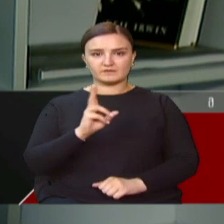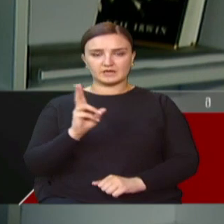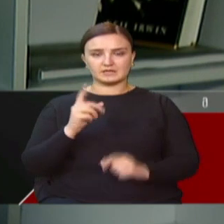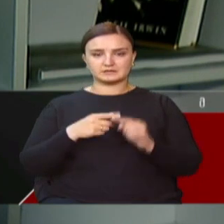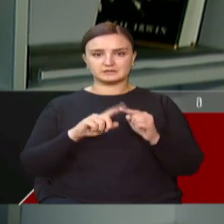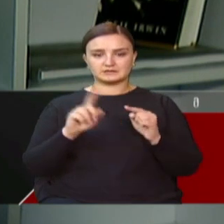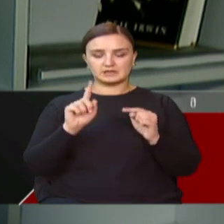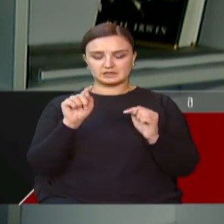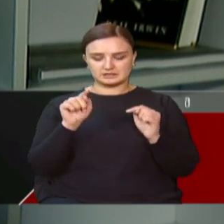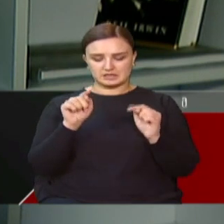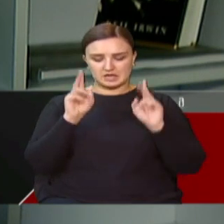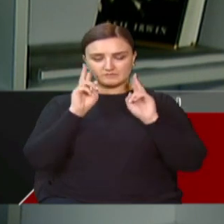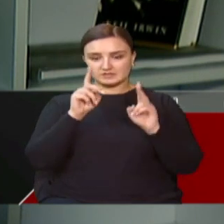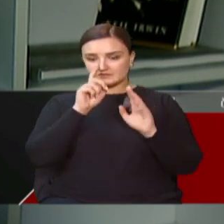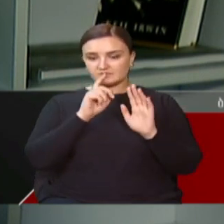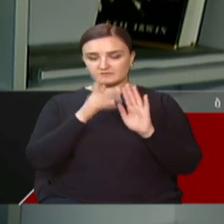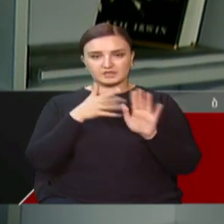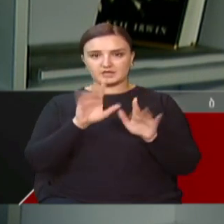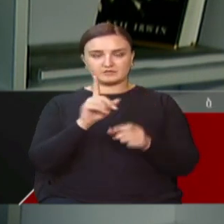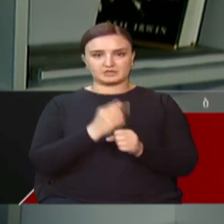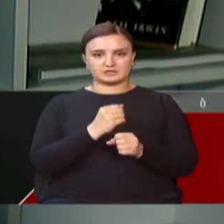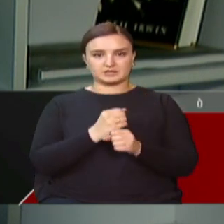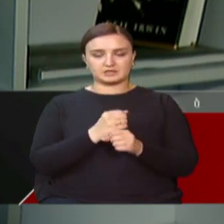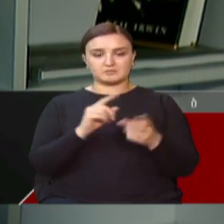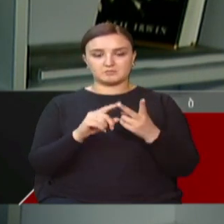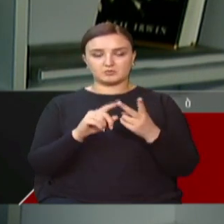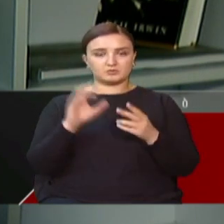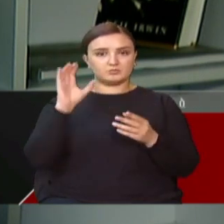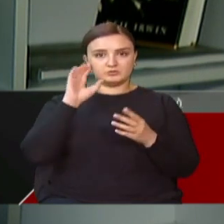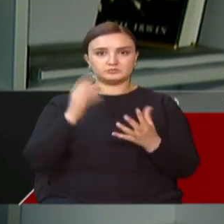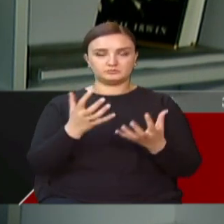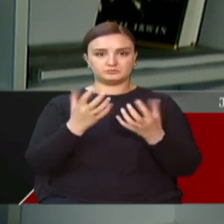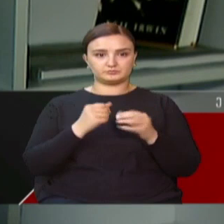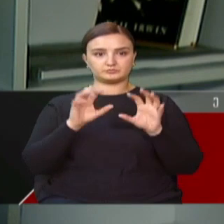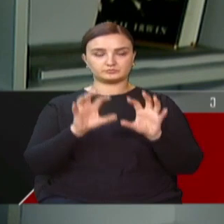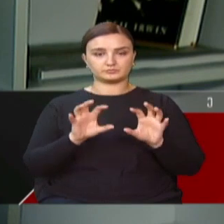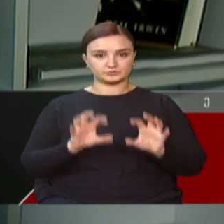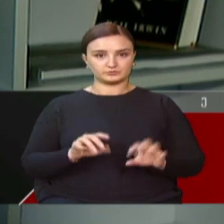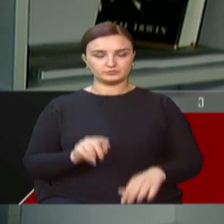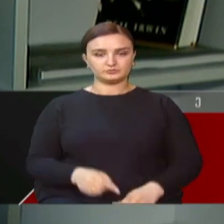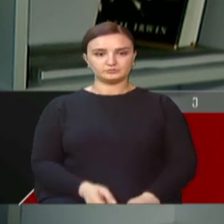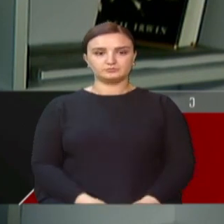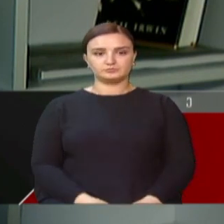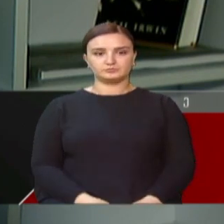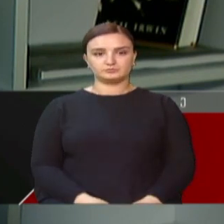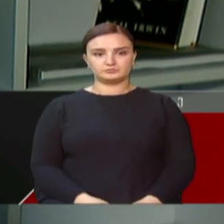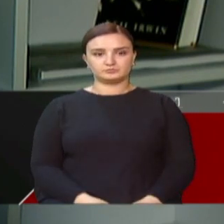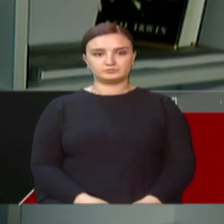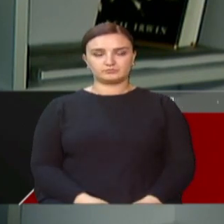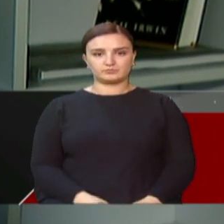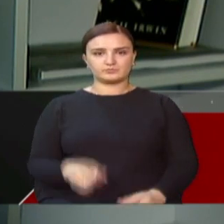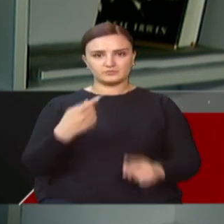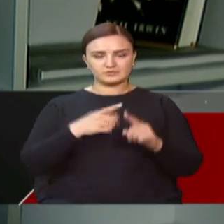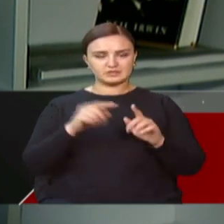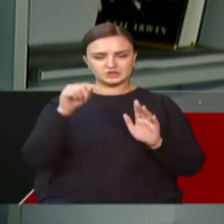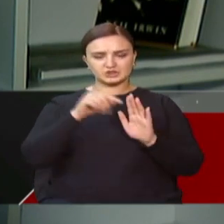e nasuk obstru, mogled, vrhute, birasa, ketevs, meorem ismiu osmanit, mai ismiu jeho iskanon i romelic. Indenad, absurdul oba,